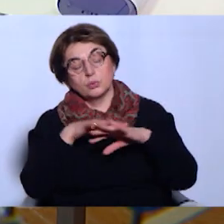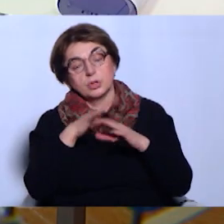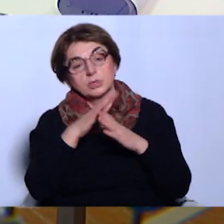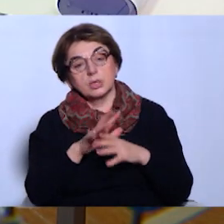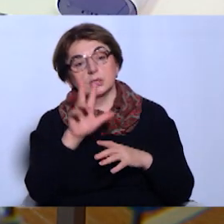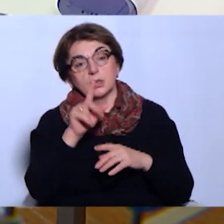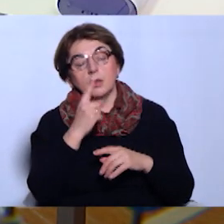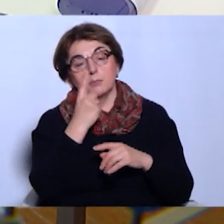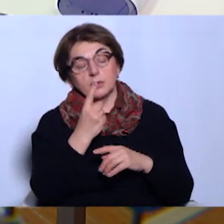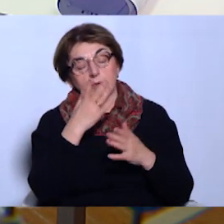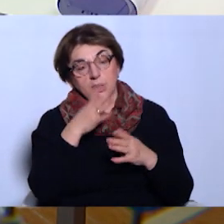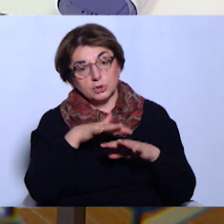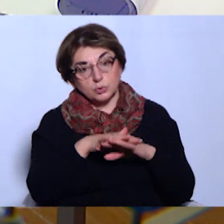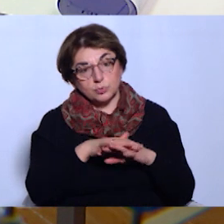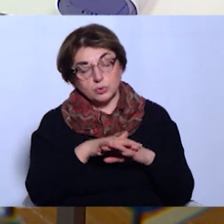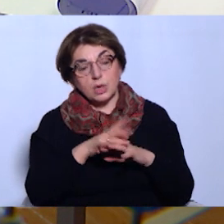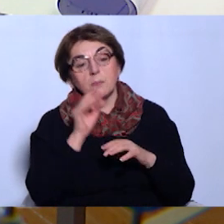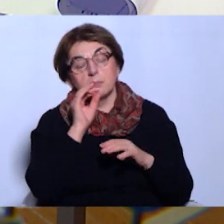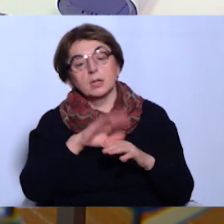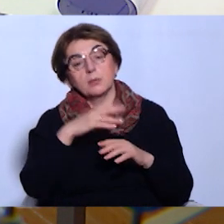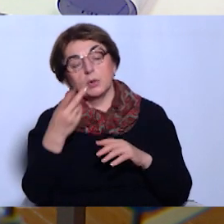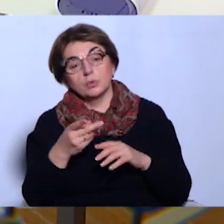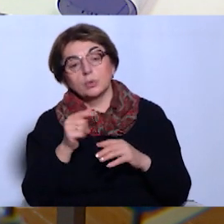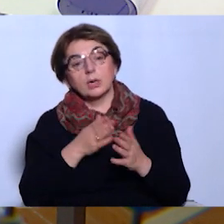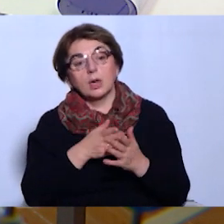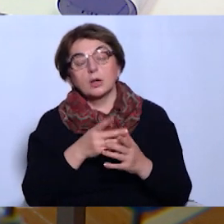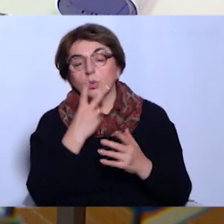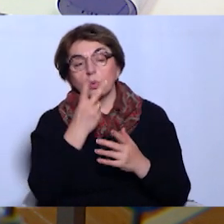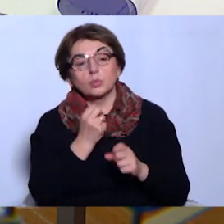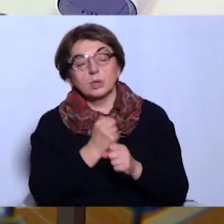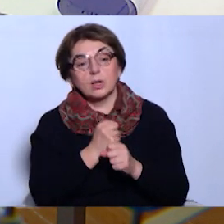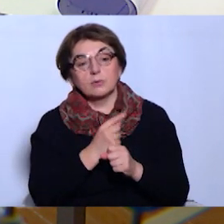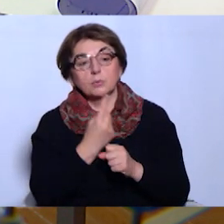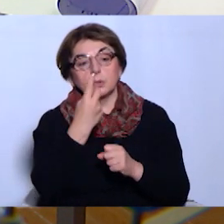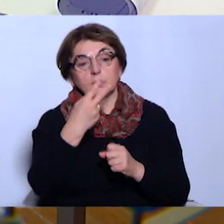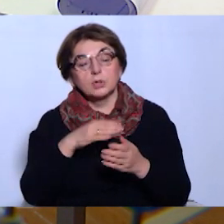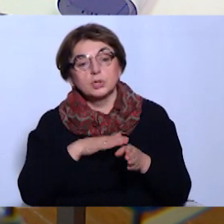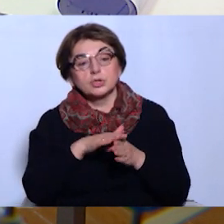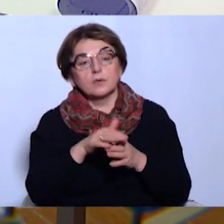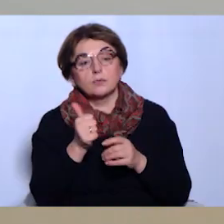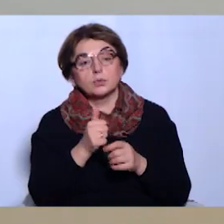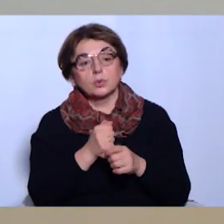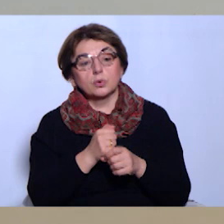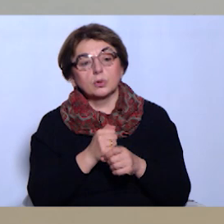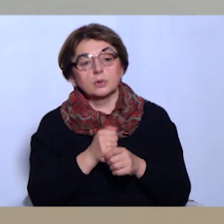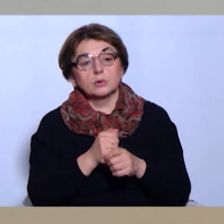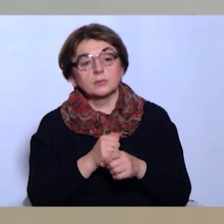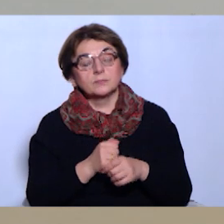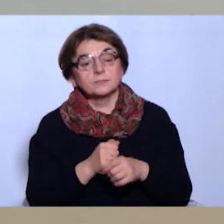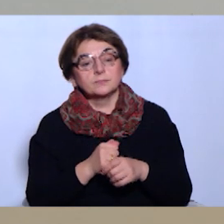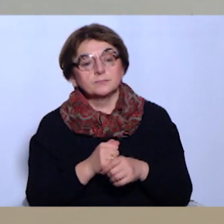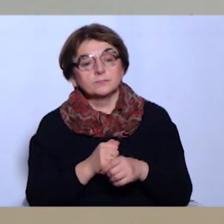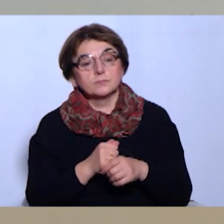ჯერ შევავსოთ 1 უჯრა, შემდეგ გადავიდეთ მეორეზე, თუ რა წესი მიგვითითებს ამ ორბიტალის შევსებას. ეს არის